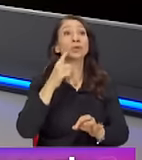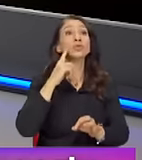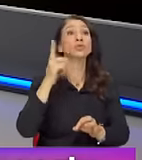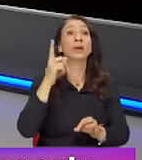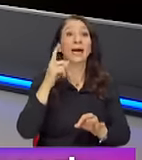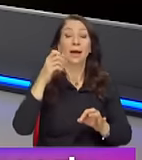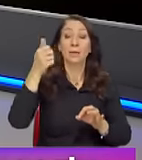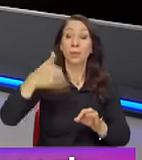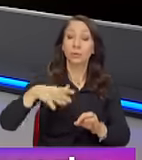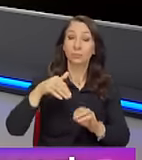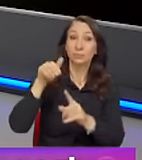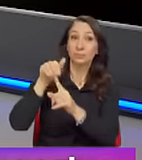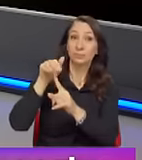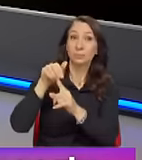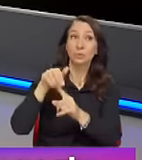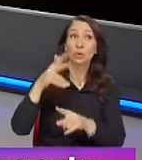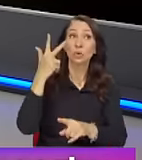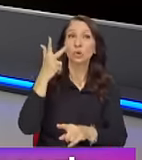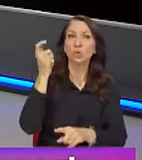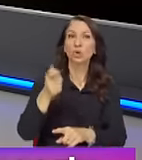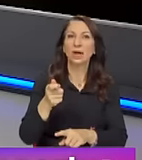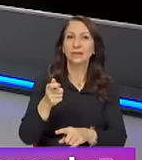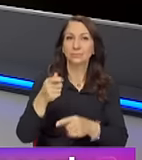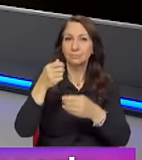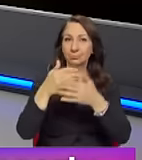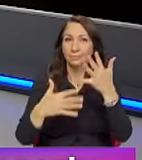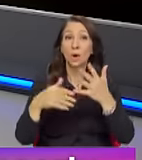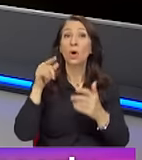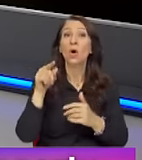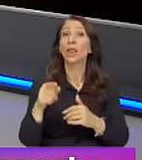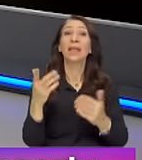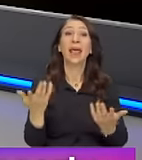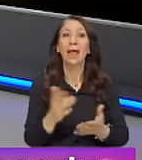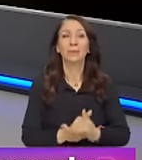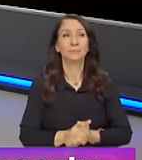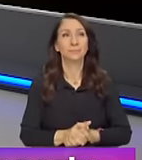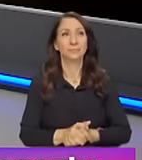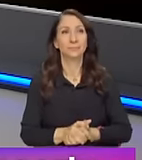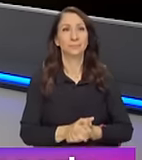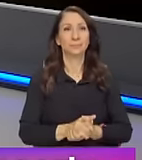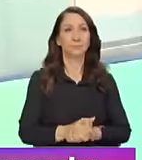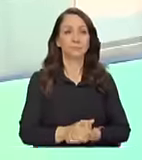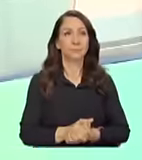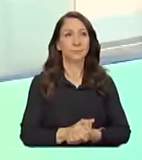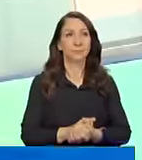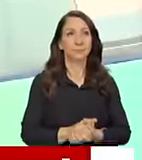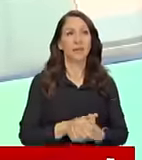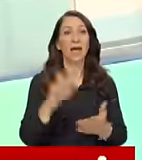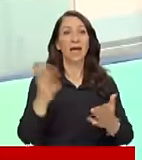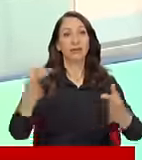ve kurmaylarına seslendi. 3 şart sıraladı. Bakın o şartlar neler. Ey